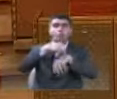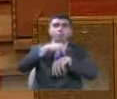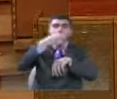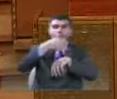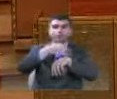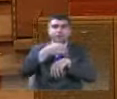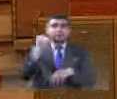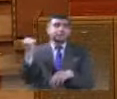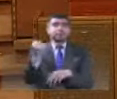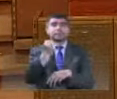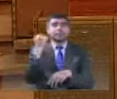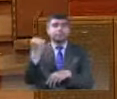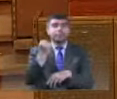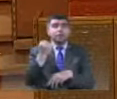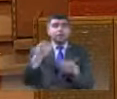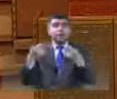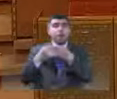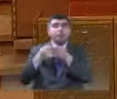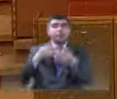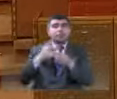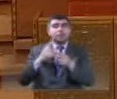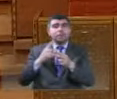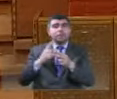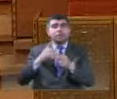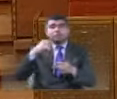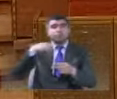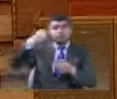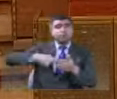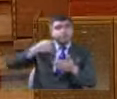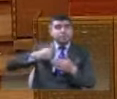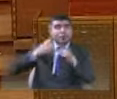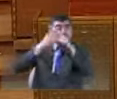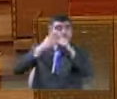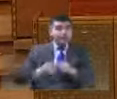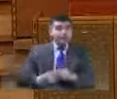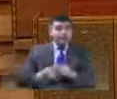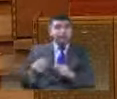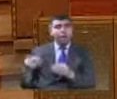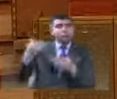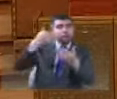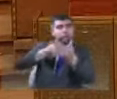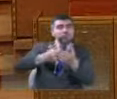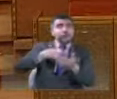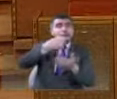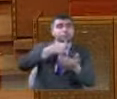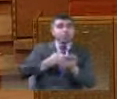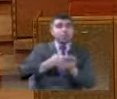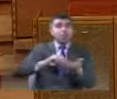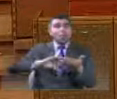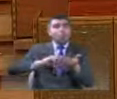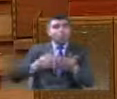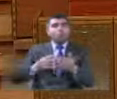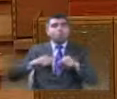تأخر، السبب هو أنه بعض الاعتمادات المالية يلاه جات، كنحرص ما أمكن نكون إيجابي لأن كاين أطراف متدخلة.